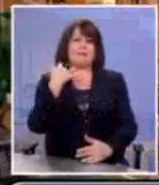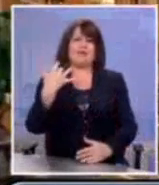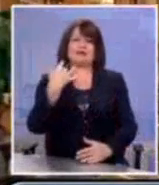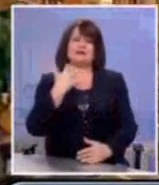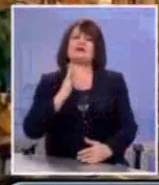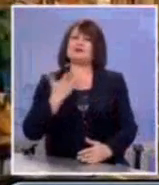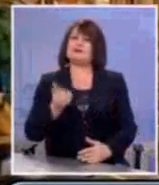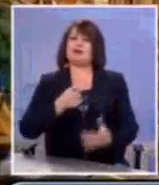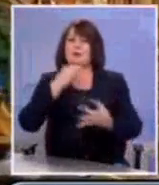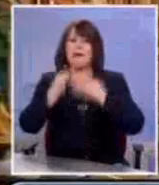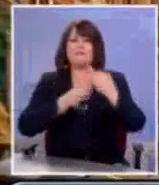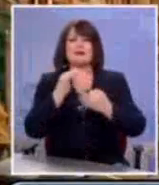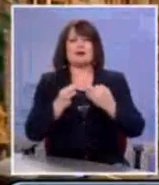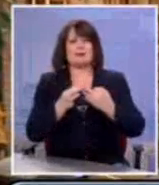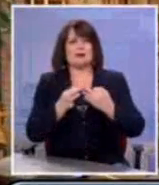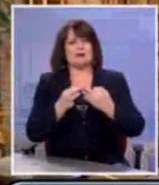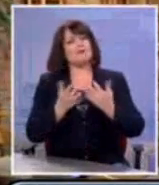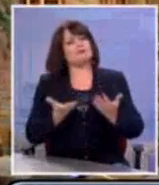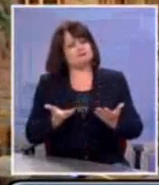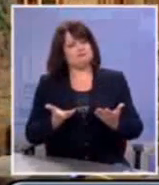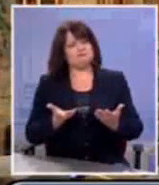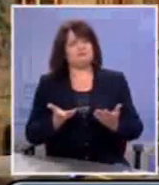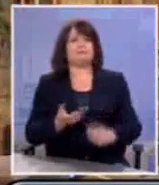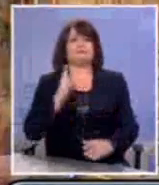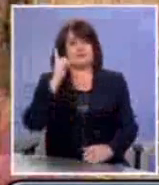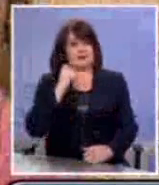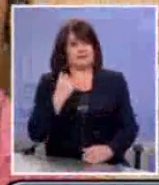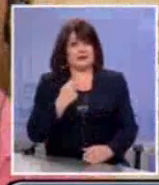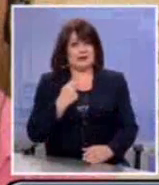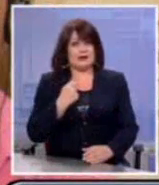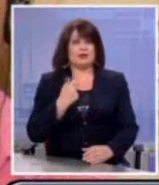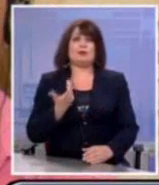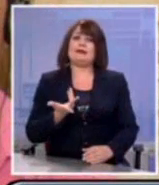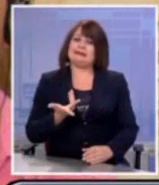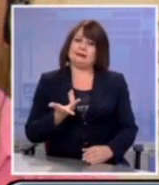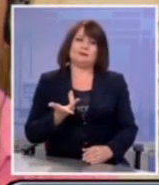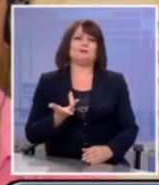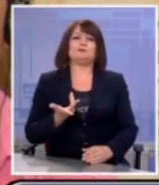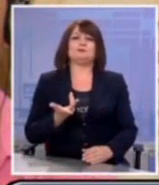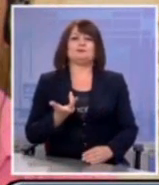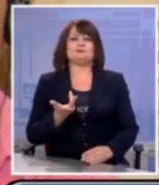επιθέσεις που θα υποστούμε, γνωρίζοντας εξάλλου